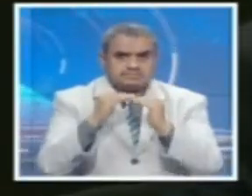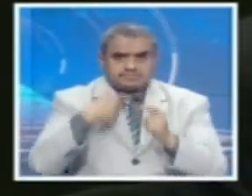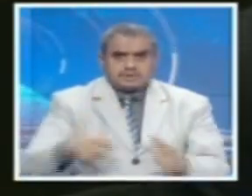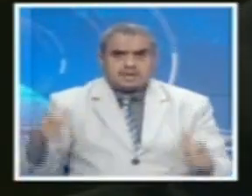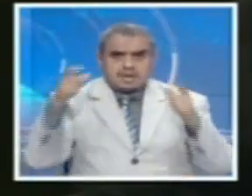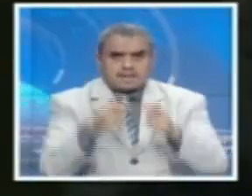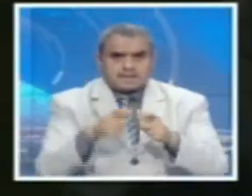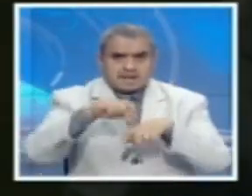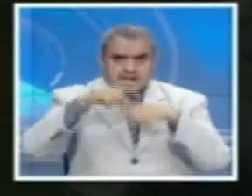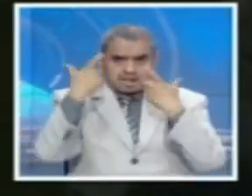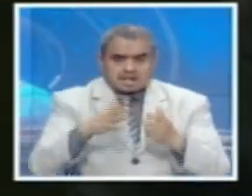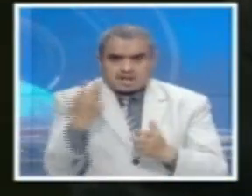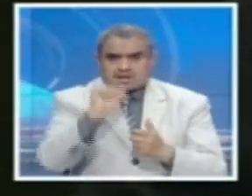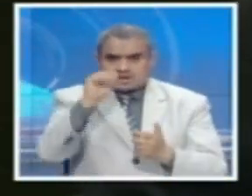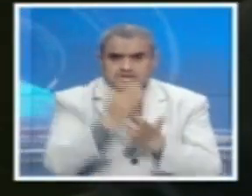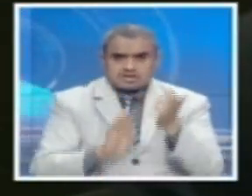مجلس